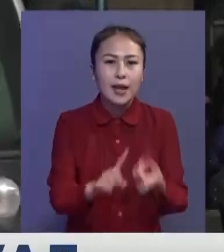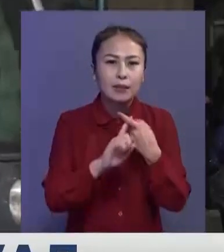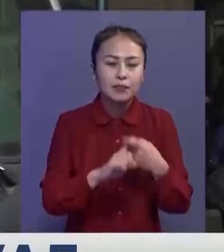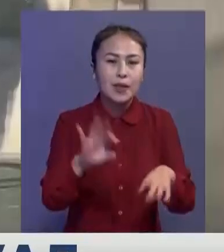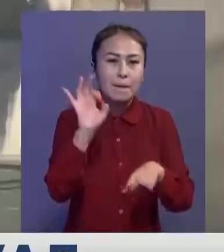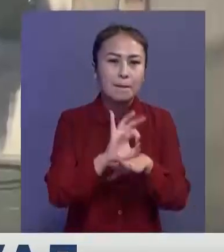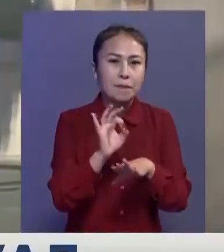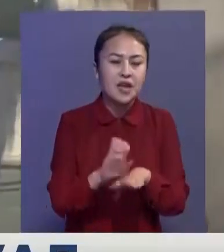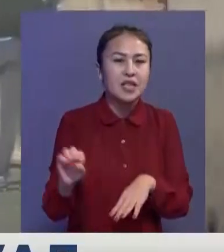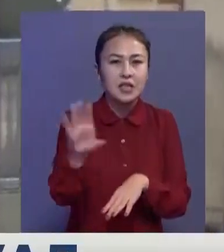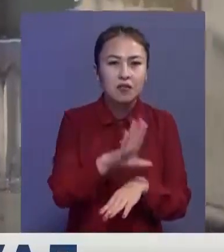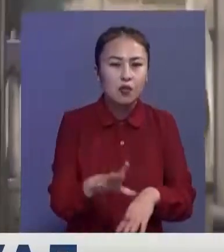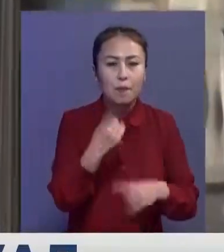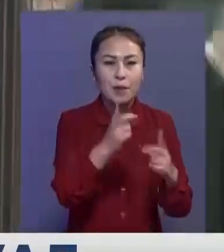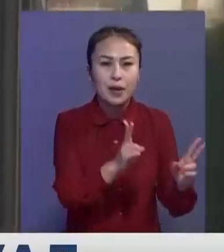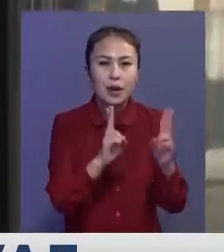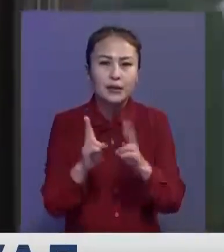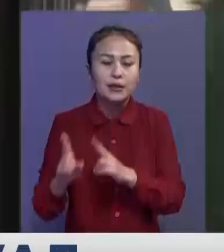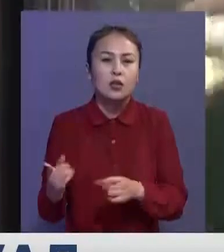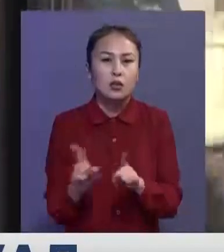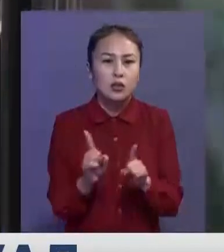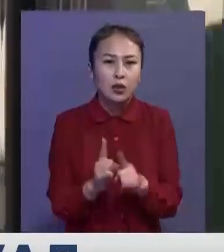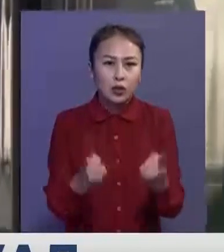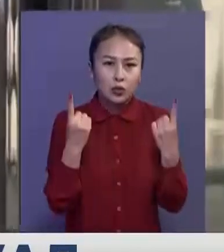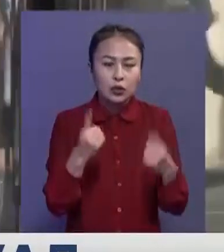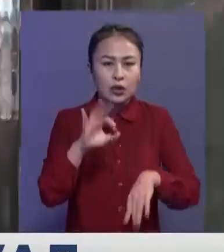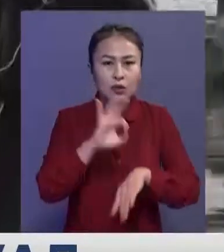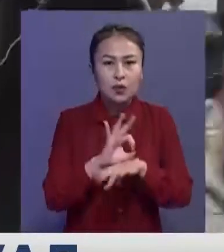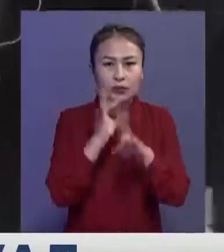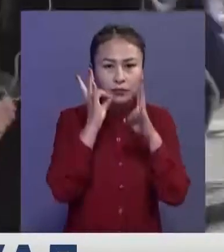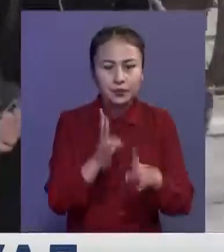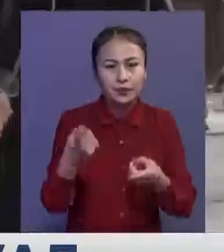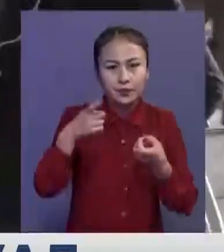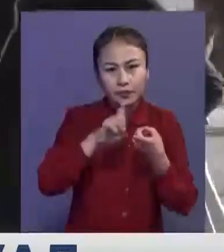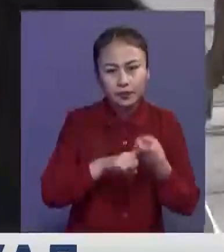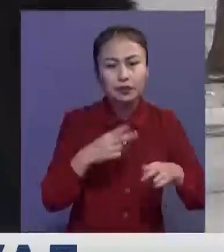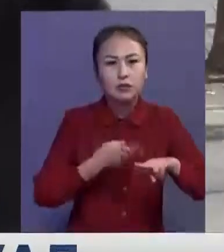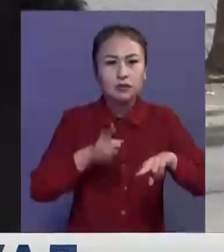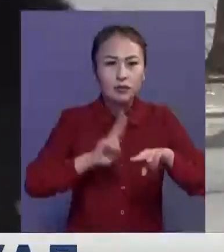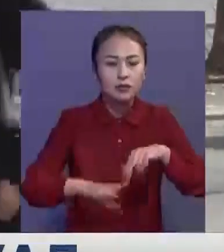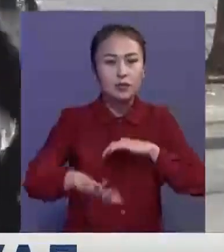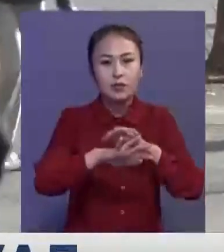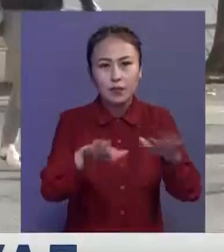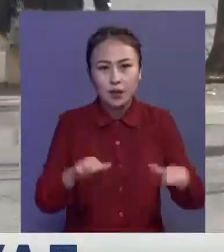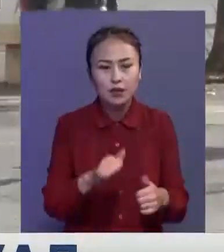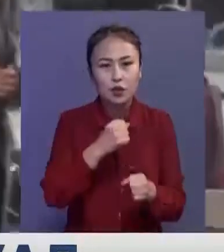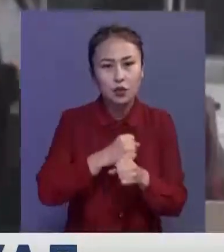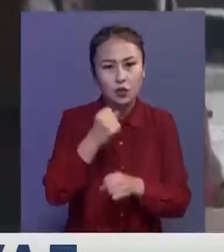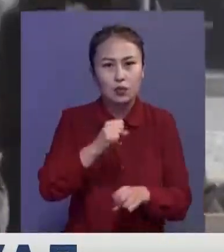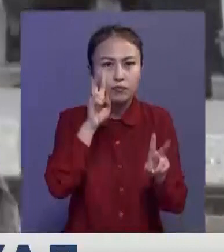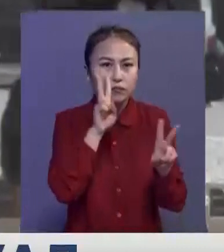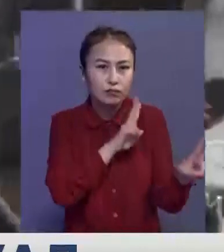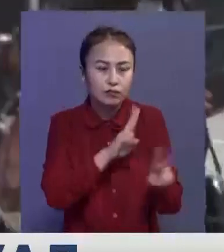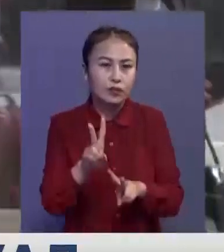Эпидемиологиялық ахуал Еуропаның бір қатар елінде де күрделі. Науқастардың саны күрт арта бастағандықтан өңір басшылары қатаң шектеу